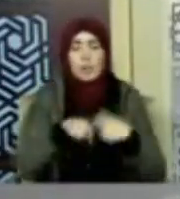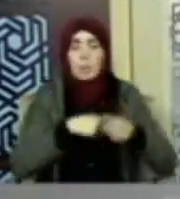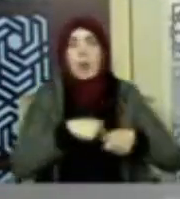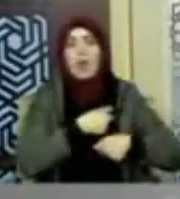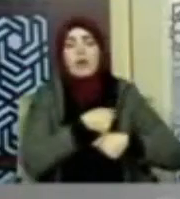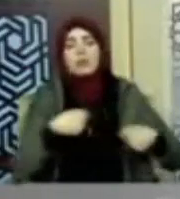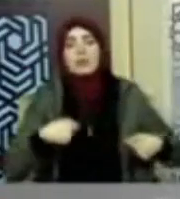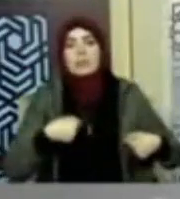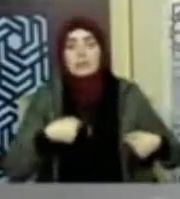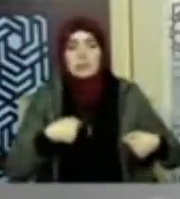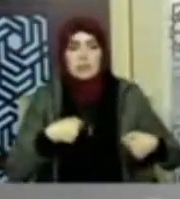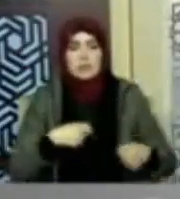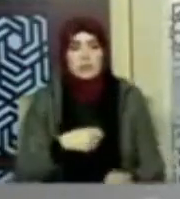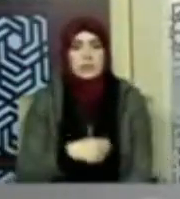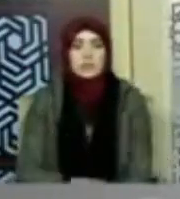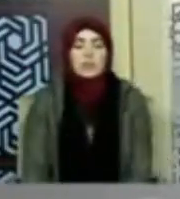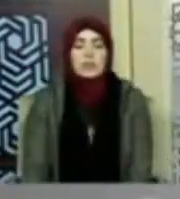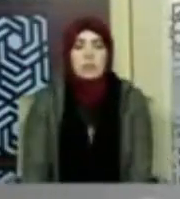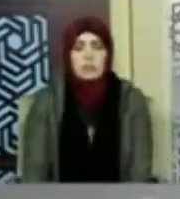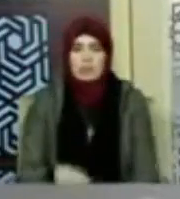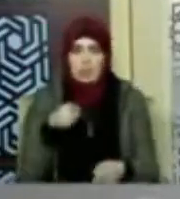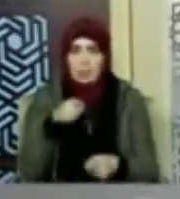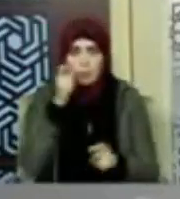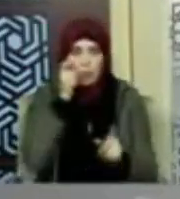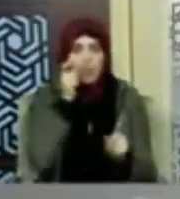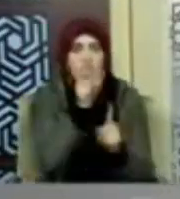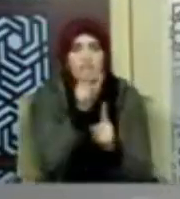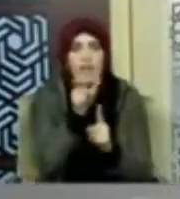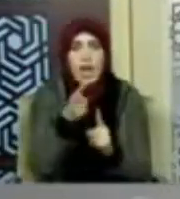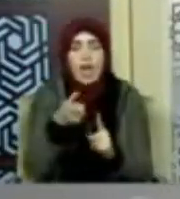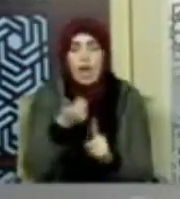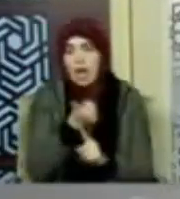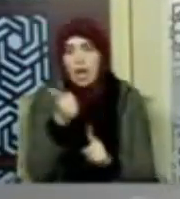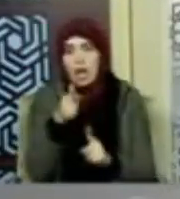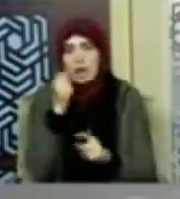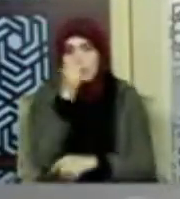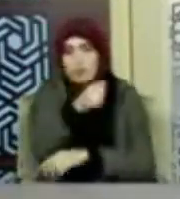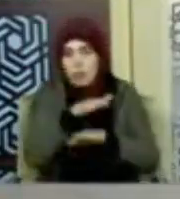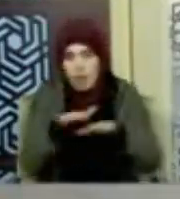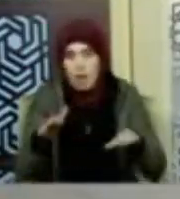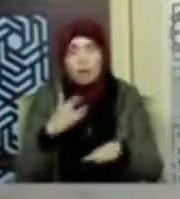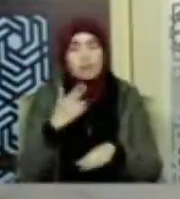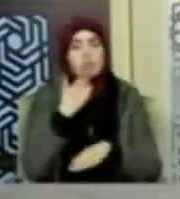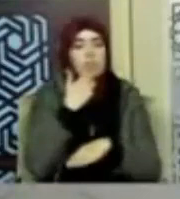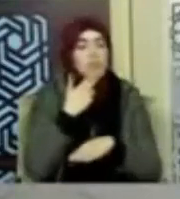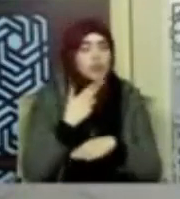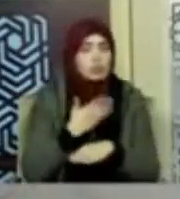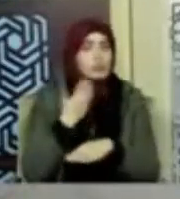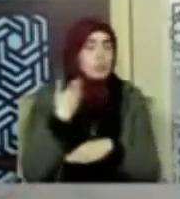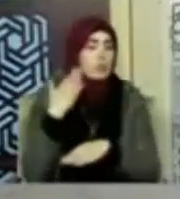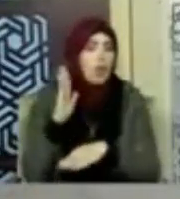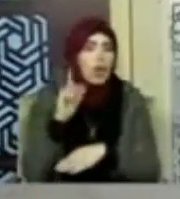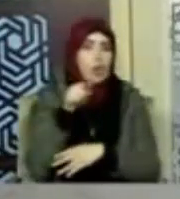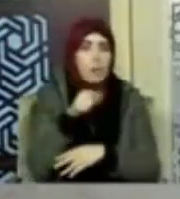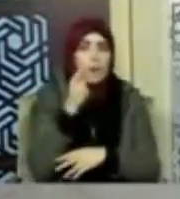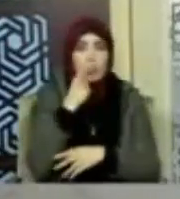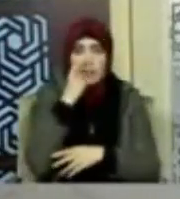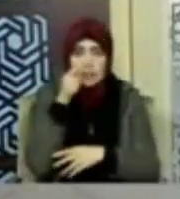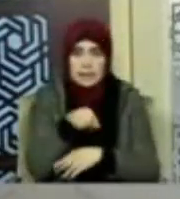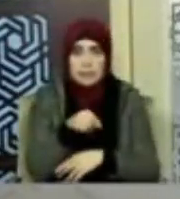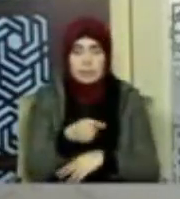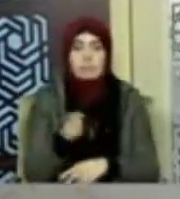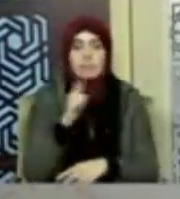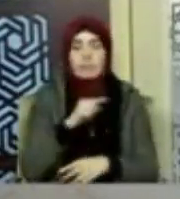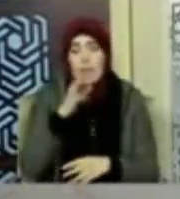عقيدتنا، فهم يدافعون عن الأرض والعرض والدين والكرامة، وأن